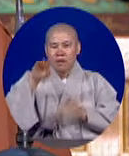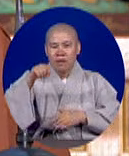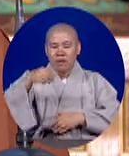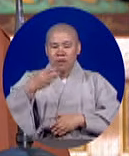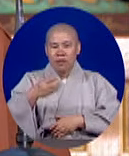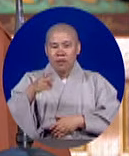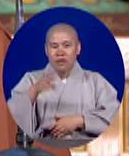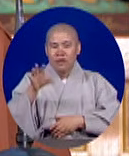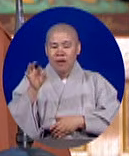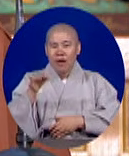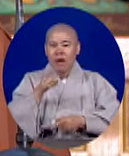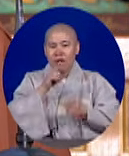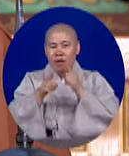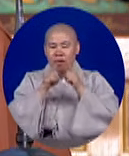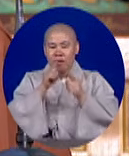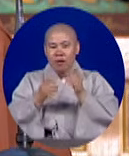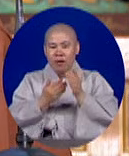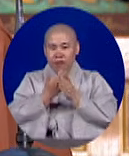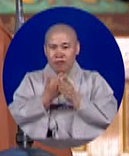불생 말이 생겼잖아요.